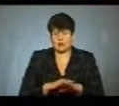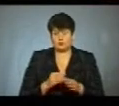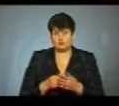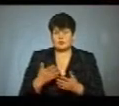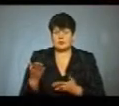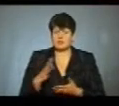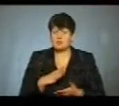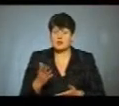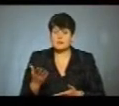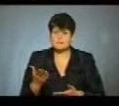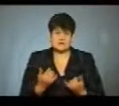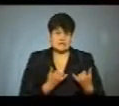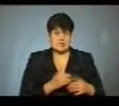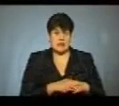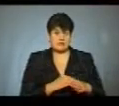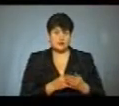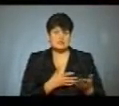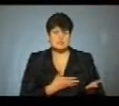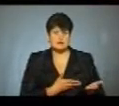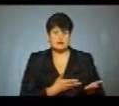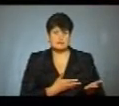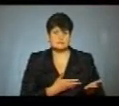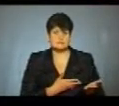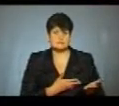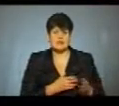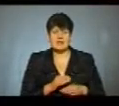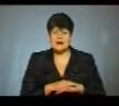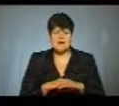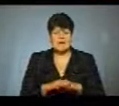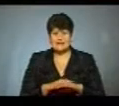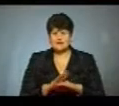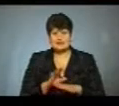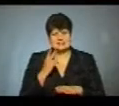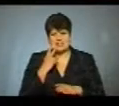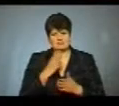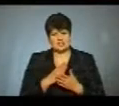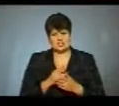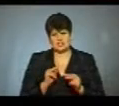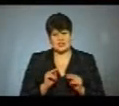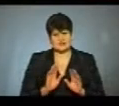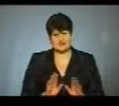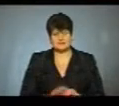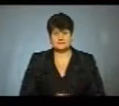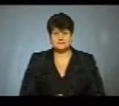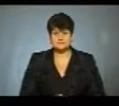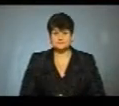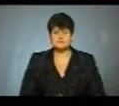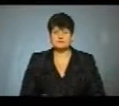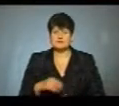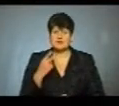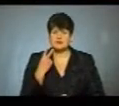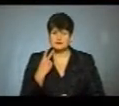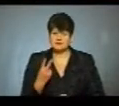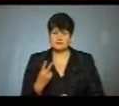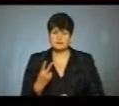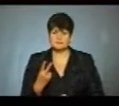ціна, і зараз ринкова ціна. Так що ринок не завжди є чесним. Ну, власне, два запобіжника,